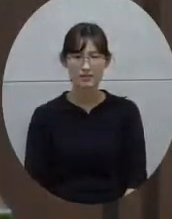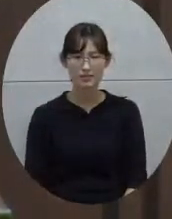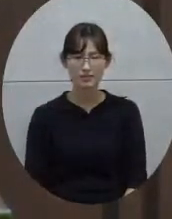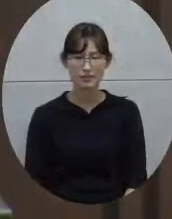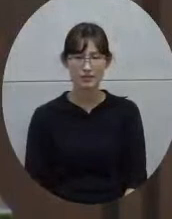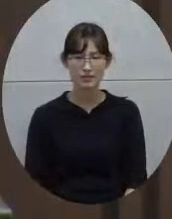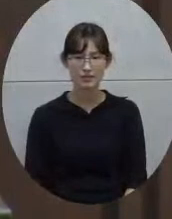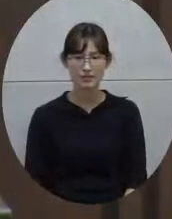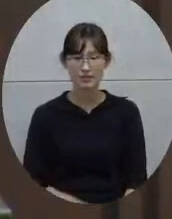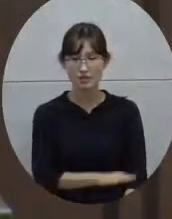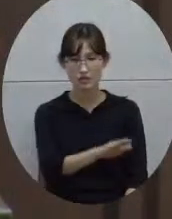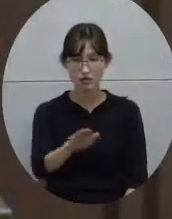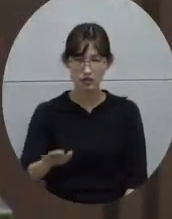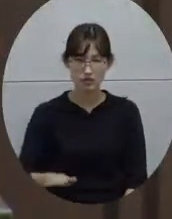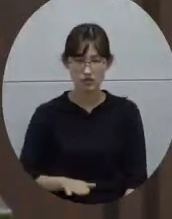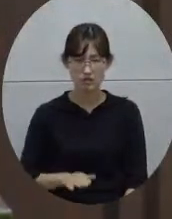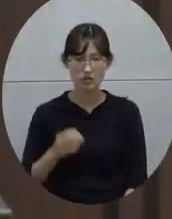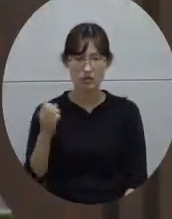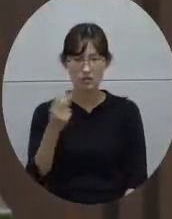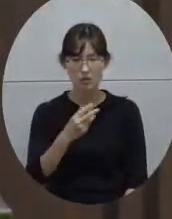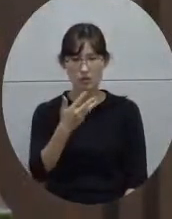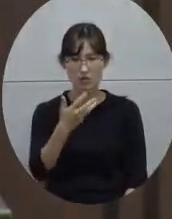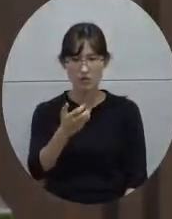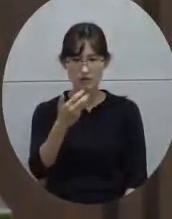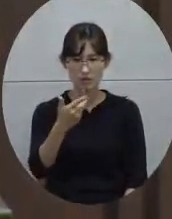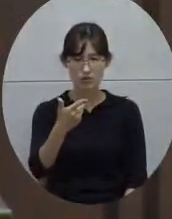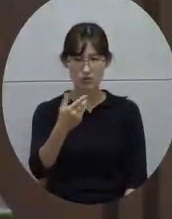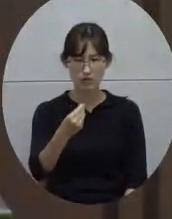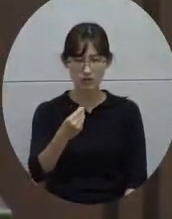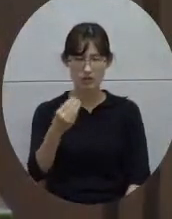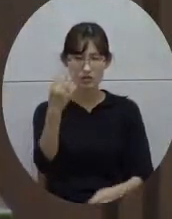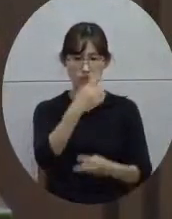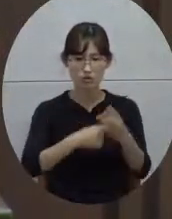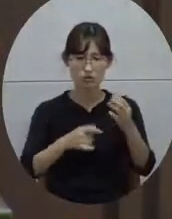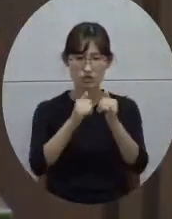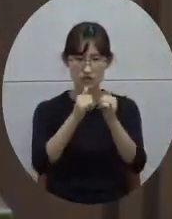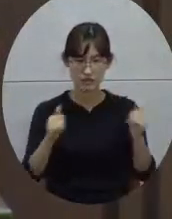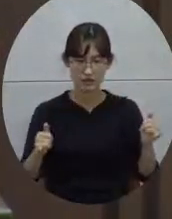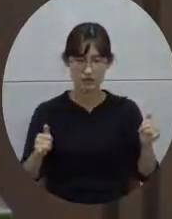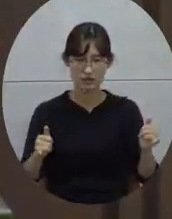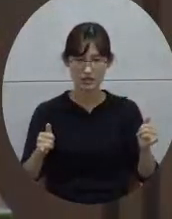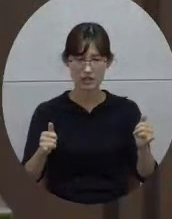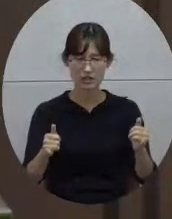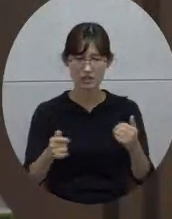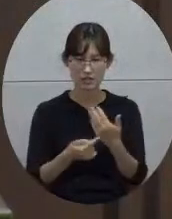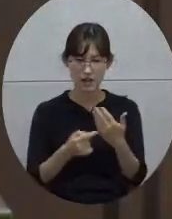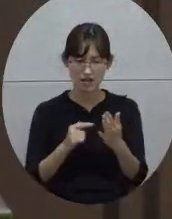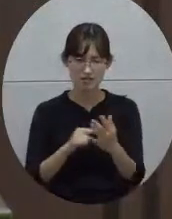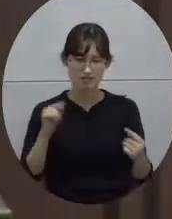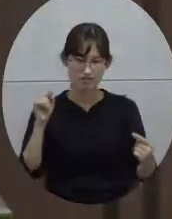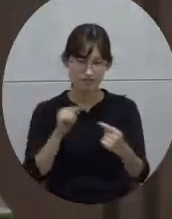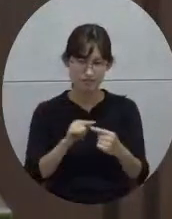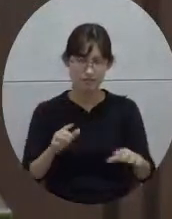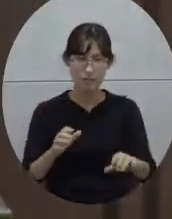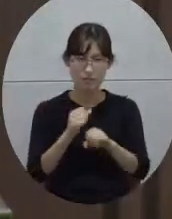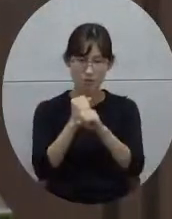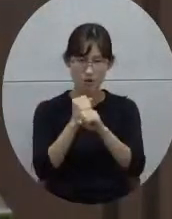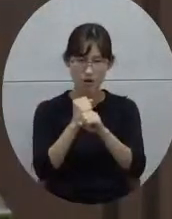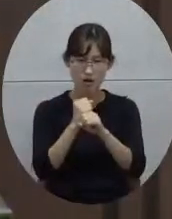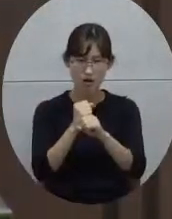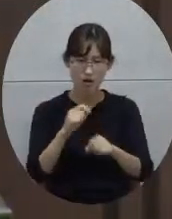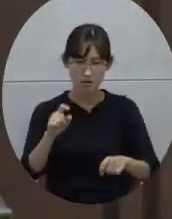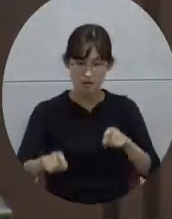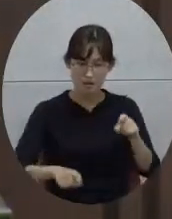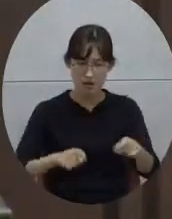집행부 그리고 86만 청주 시민이 한마음으로 함께하면 얼마든지 이룰 수